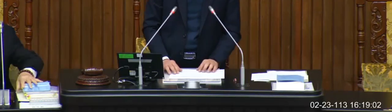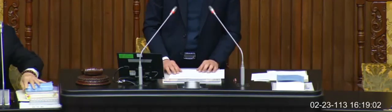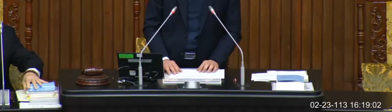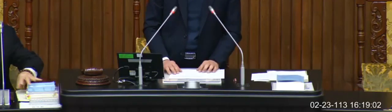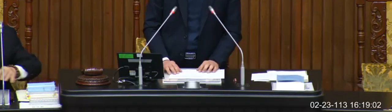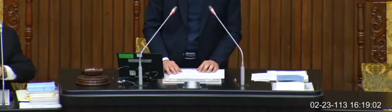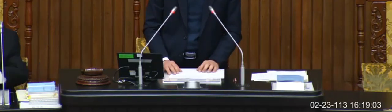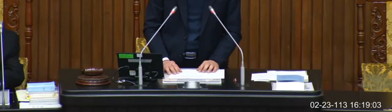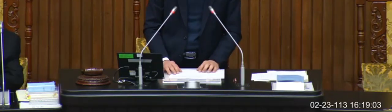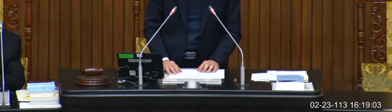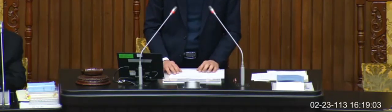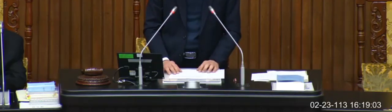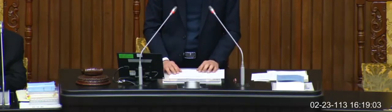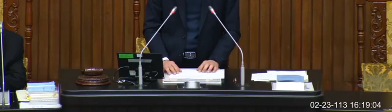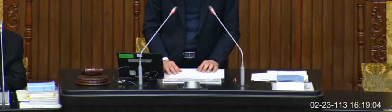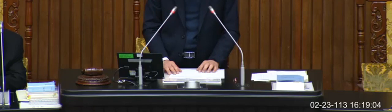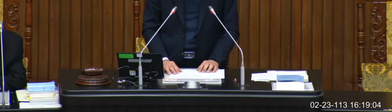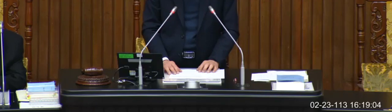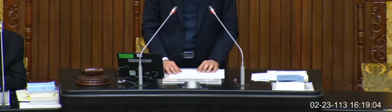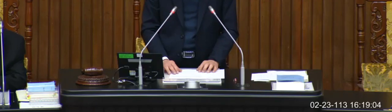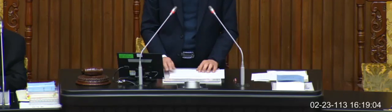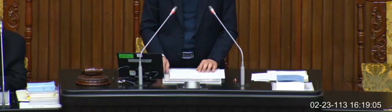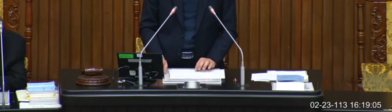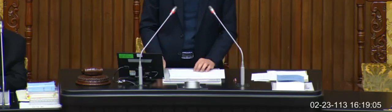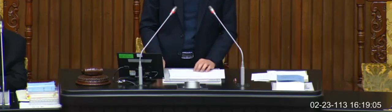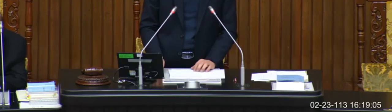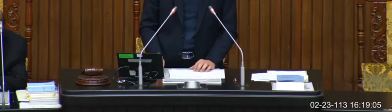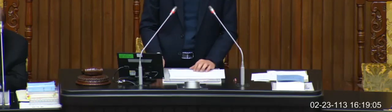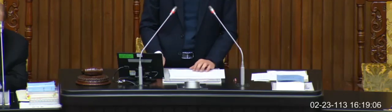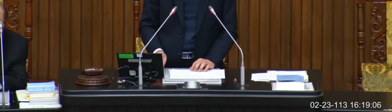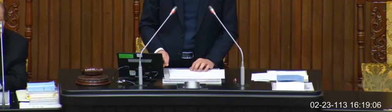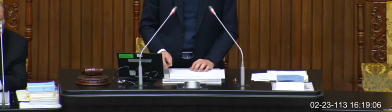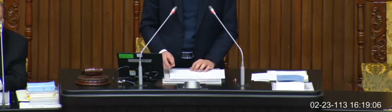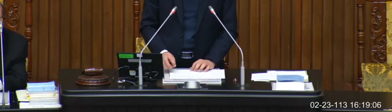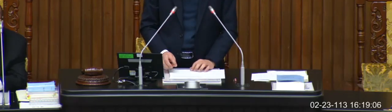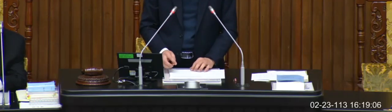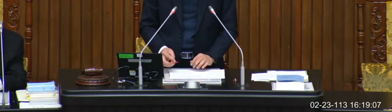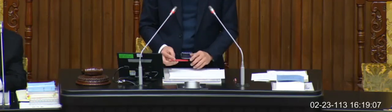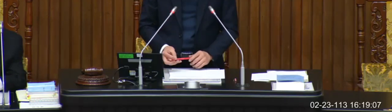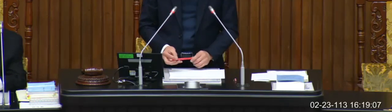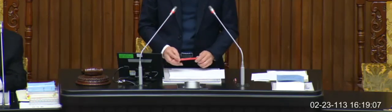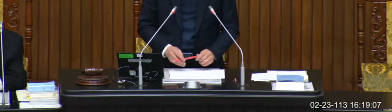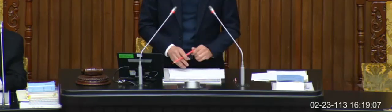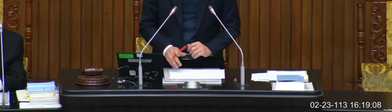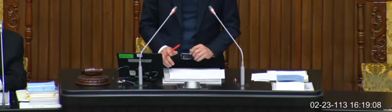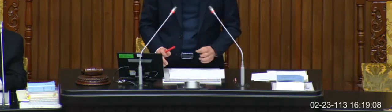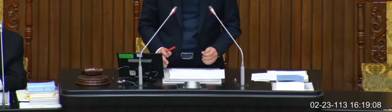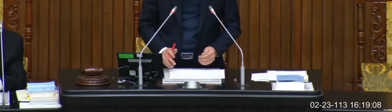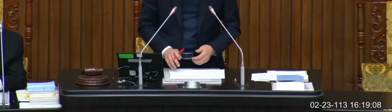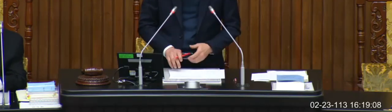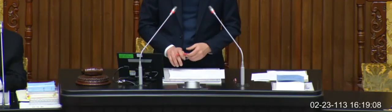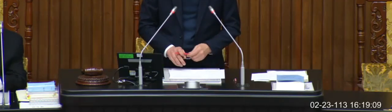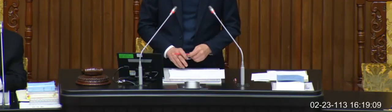再一次跟院会报告，这次是专案的食安问题的报告，采用即问即答，要拜。